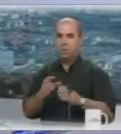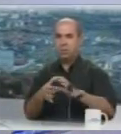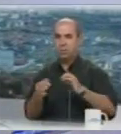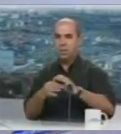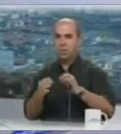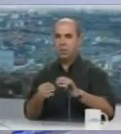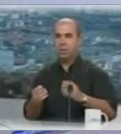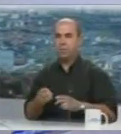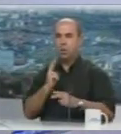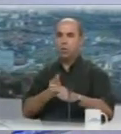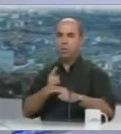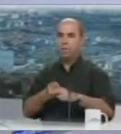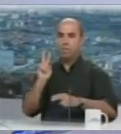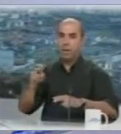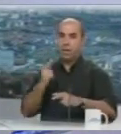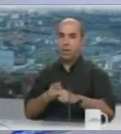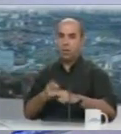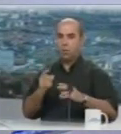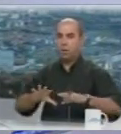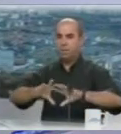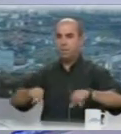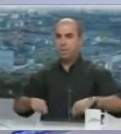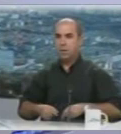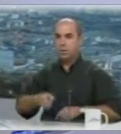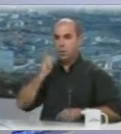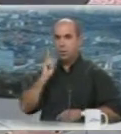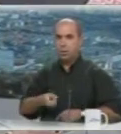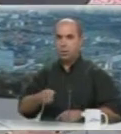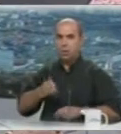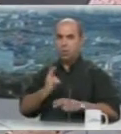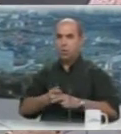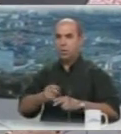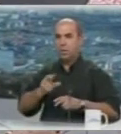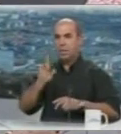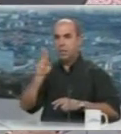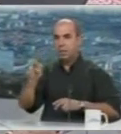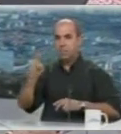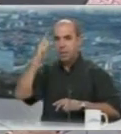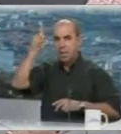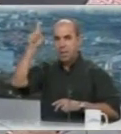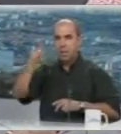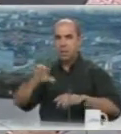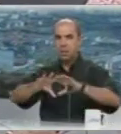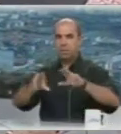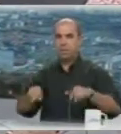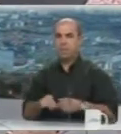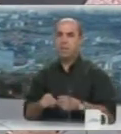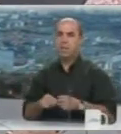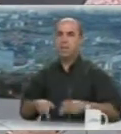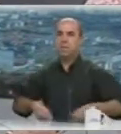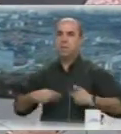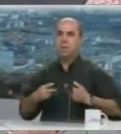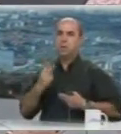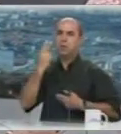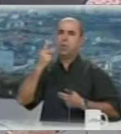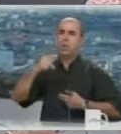فقط أنه التسمية الأصلية، لأنه السكان تاع ذواودة يصرون على أنه التسمية نسبة إلى هذه القبيلة اللي راهي ماشي بعيدة بزاف، واحد